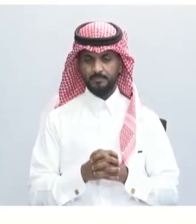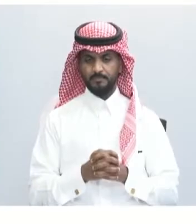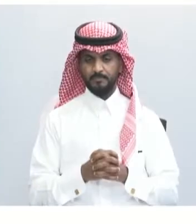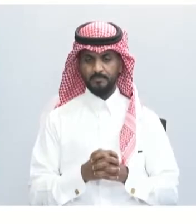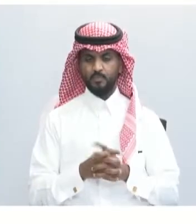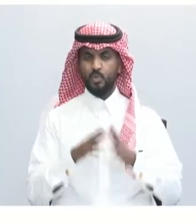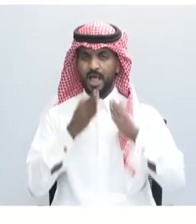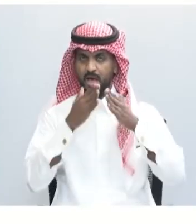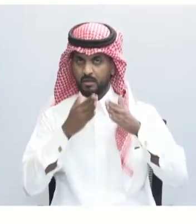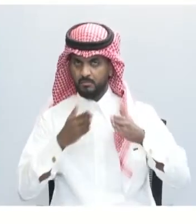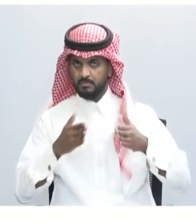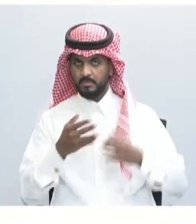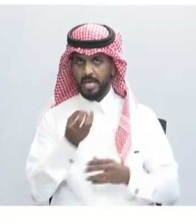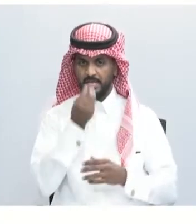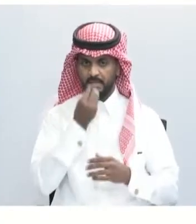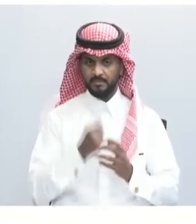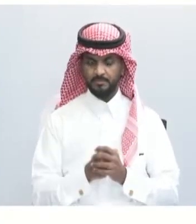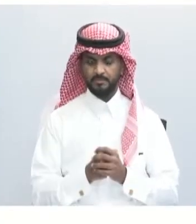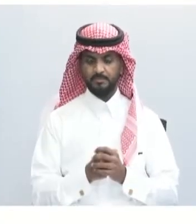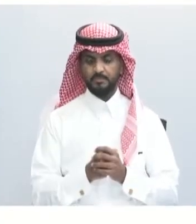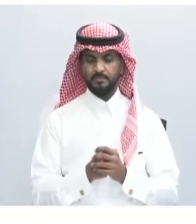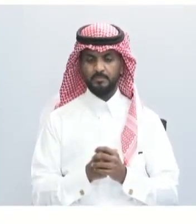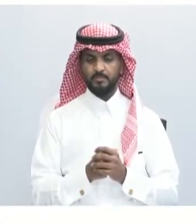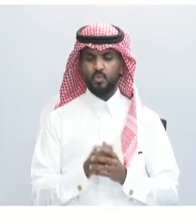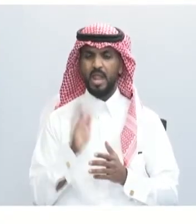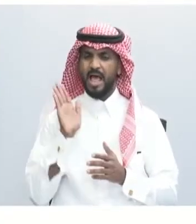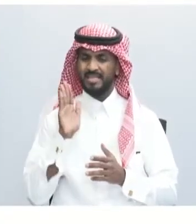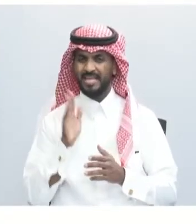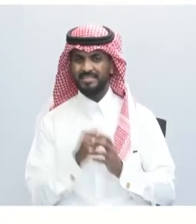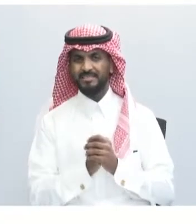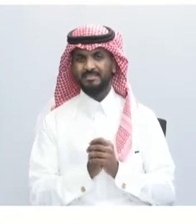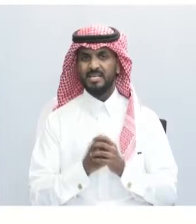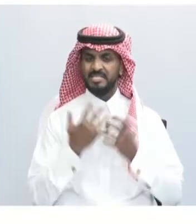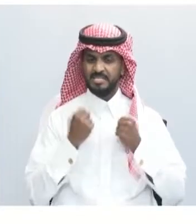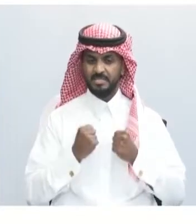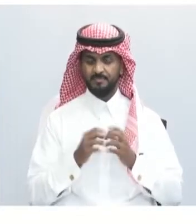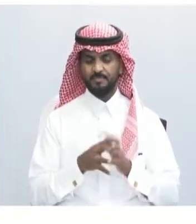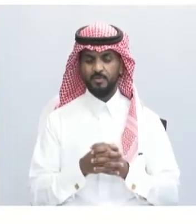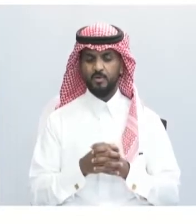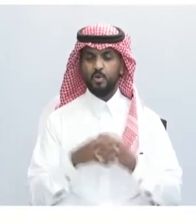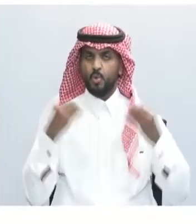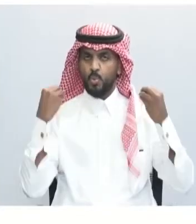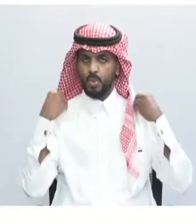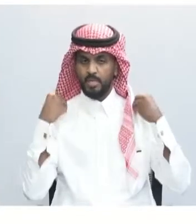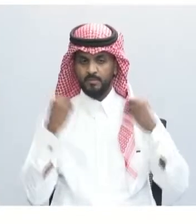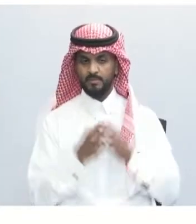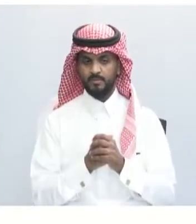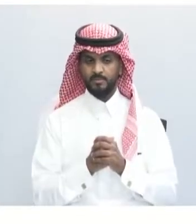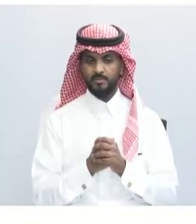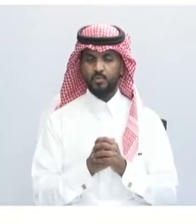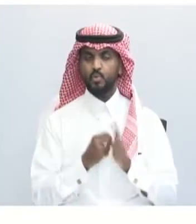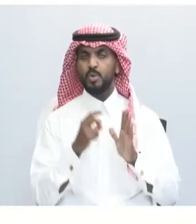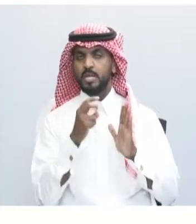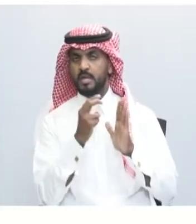الهرم الغذائي وايضا العادات الصحيه والرياضه والنظام